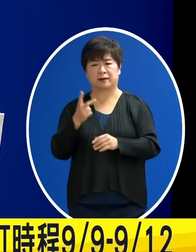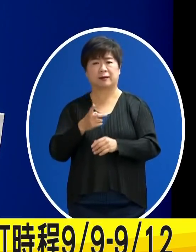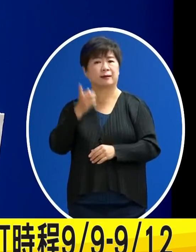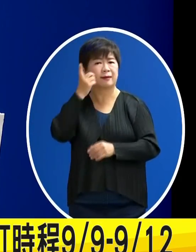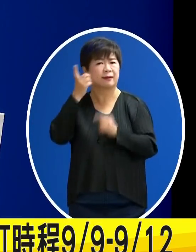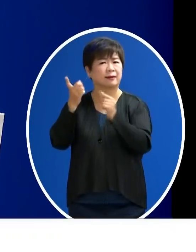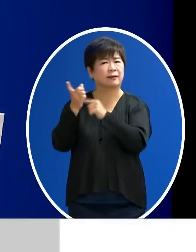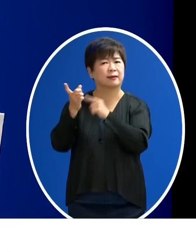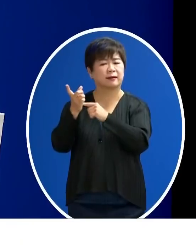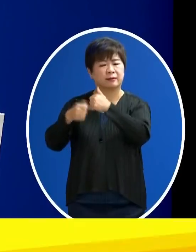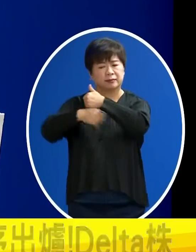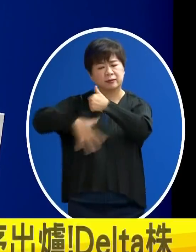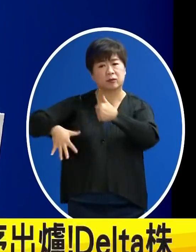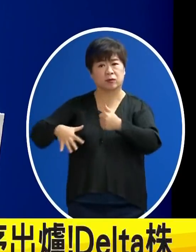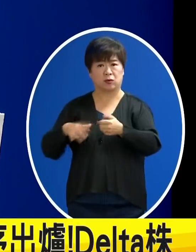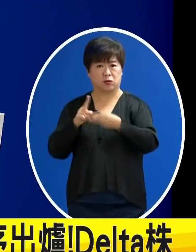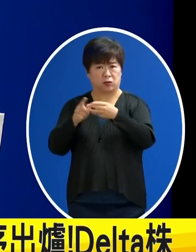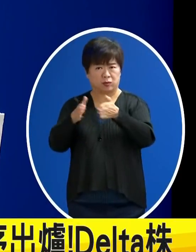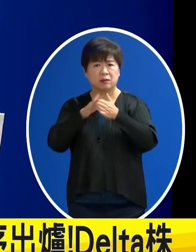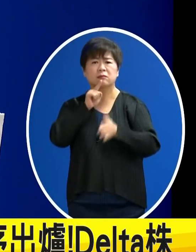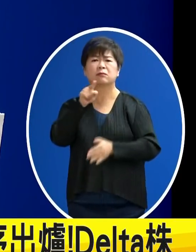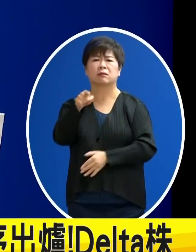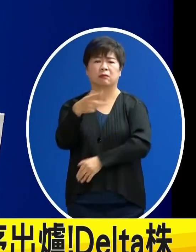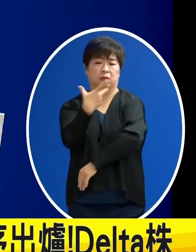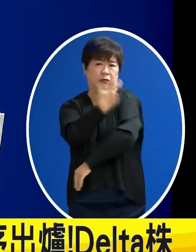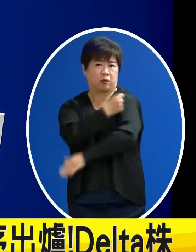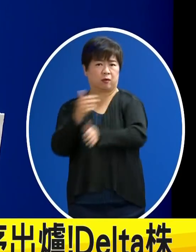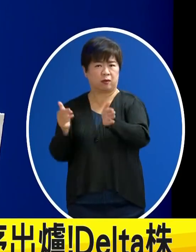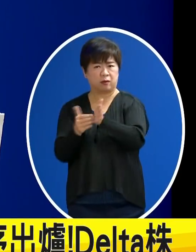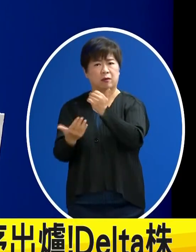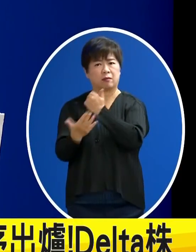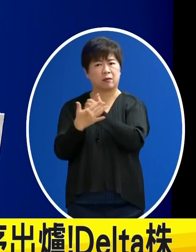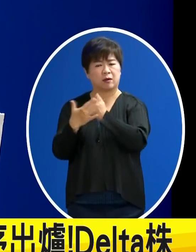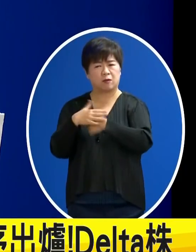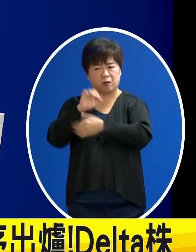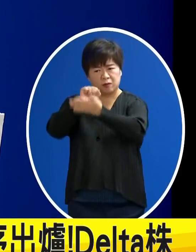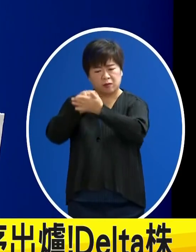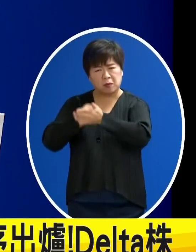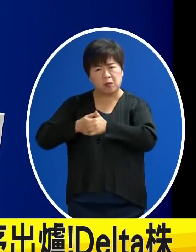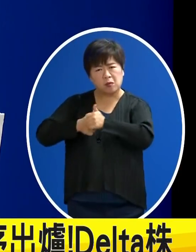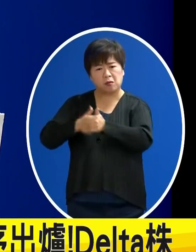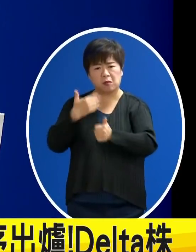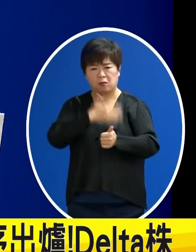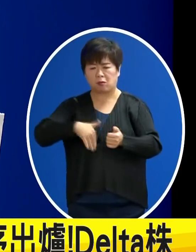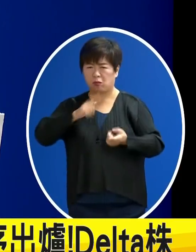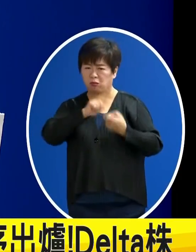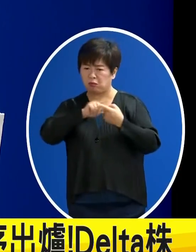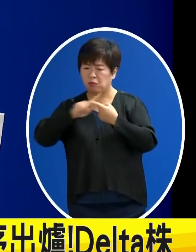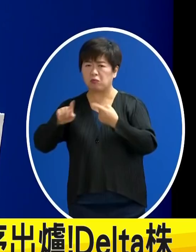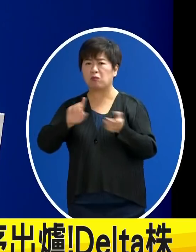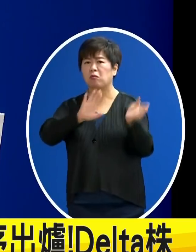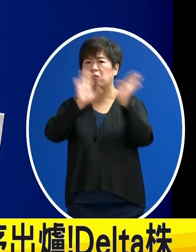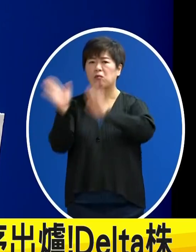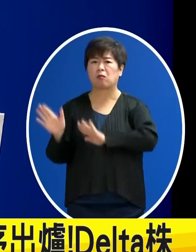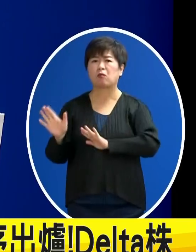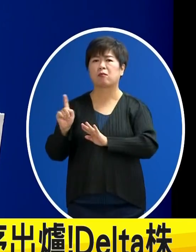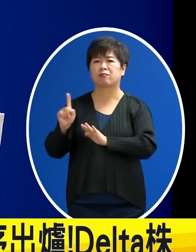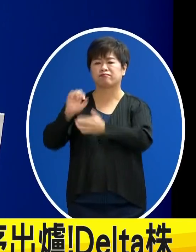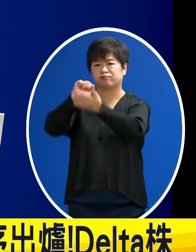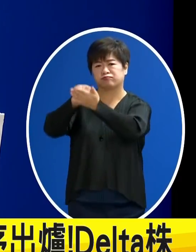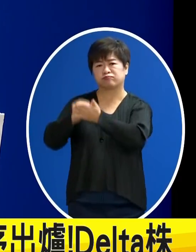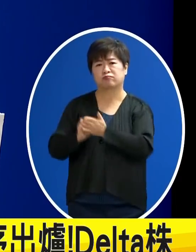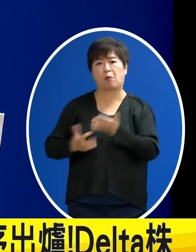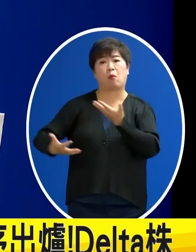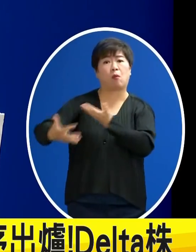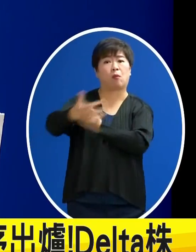主要就是去用主动监测的方式来做这个常见症状的一个通报啊。那所